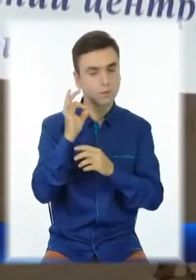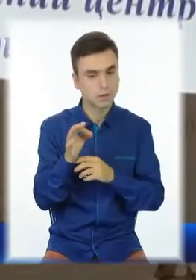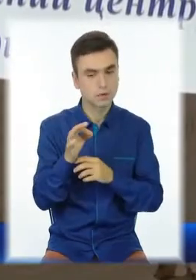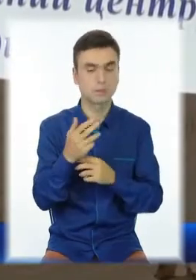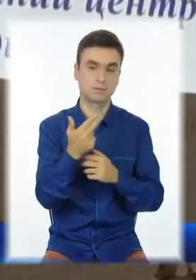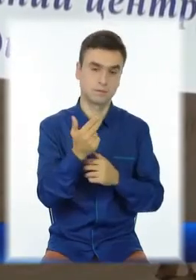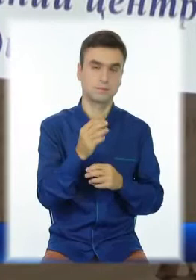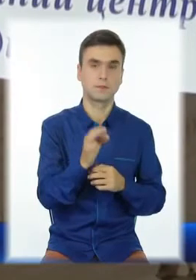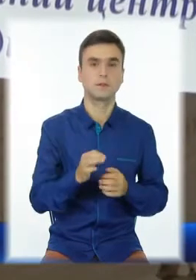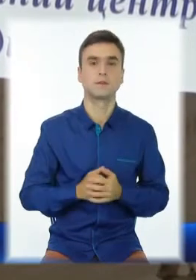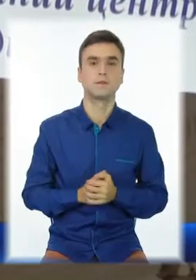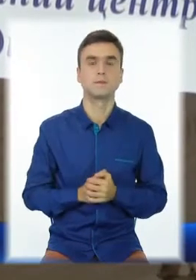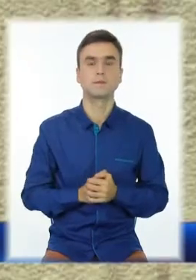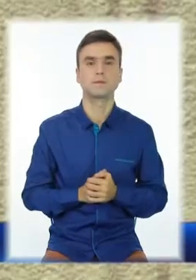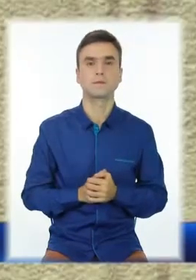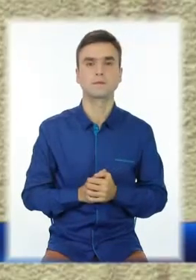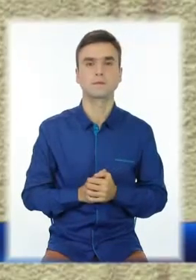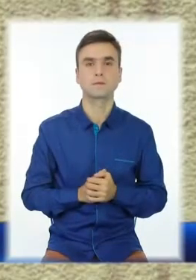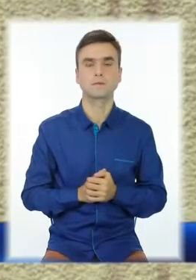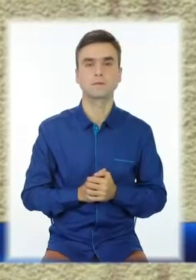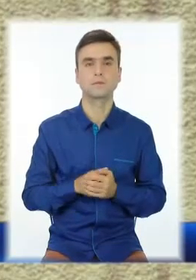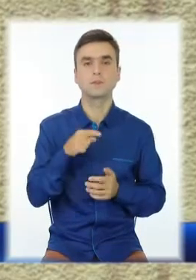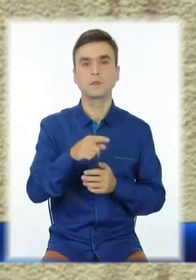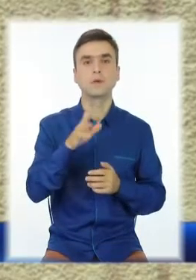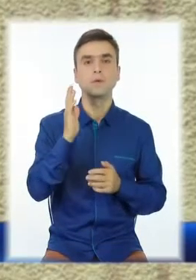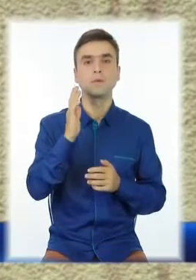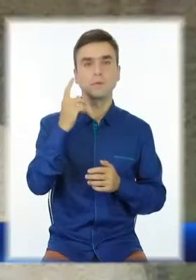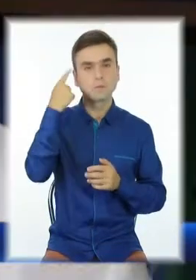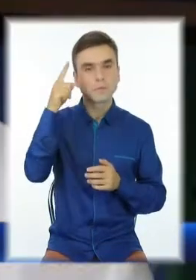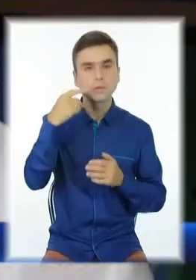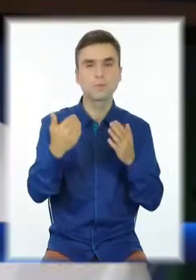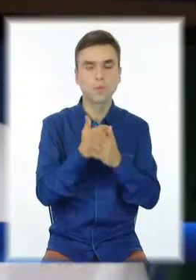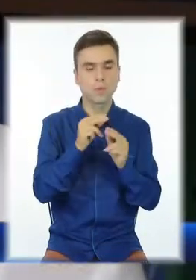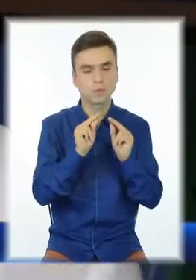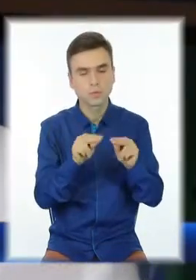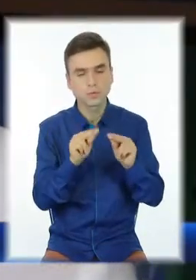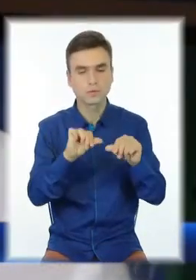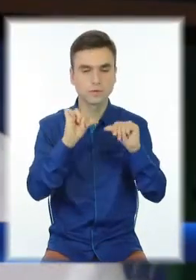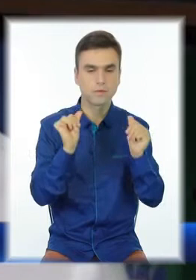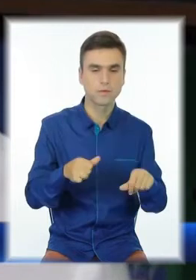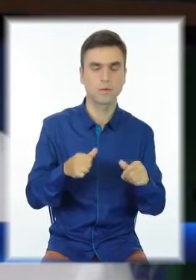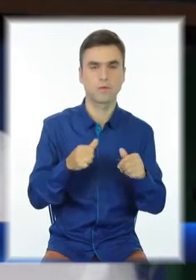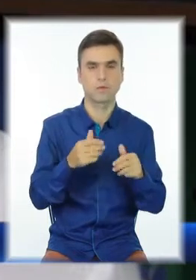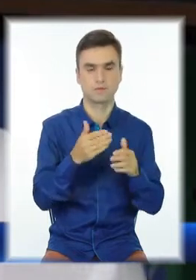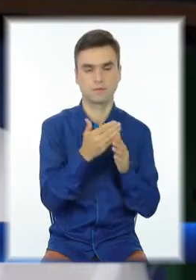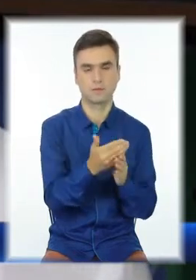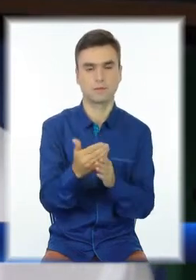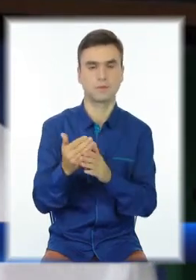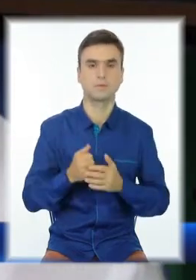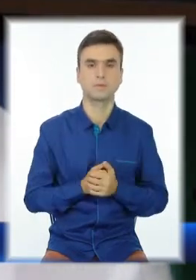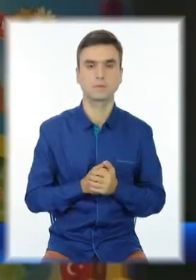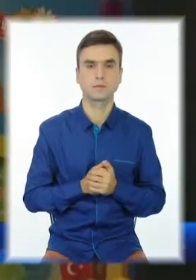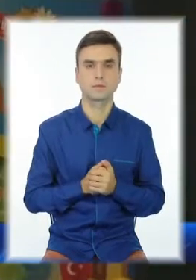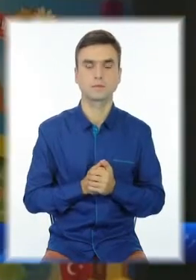рік в реабілітаційному центрі стане експериментальним. Як розповідає директор інтернату Наталія Шевченко, вже другий рік